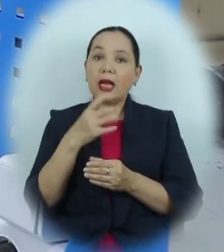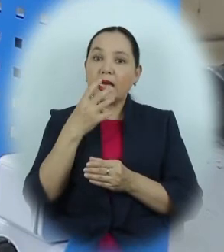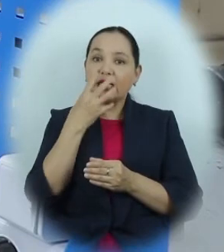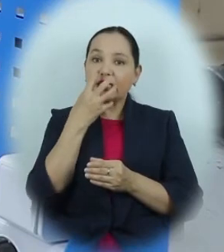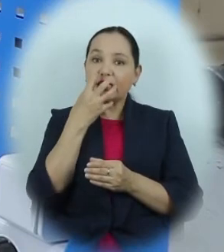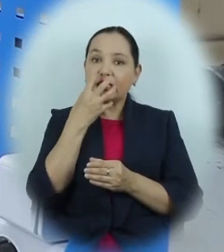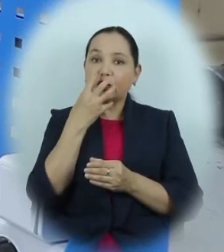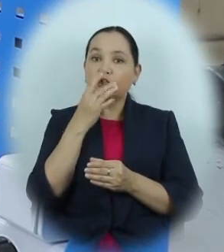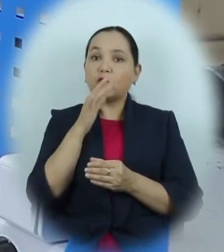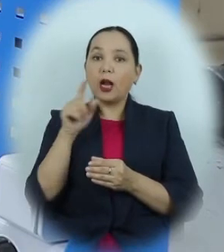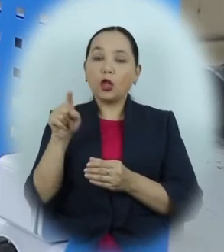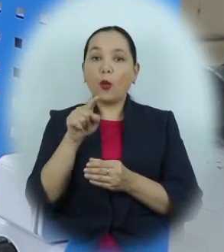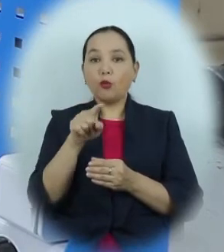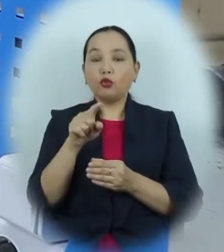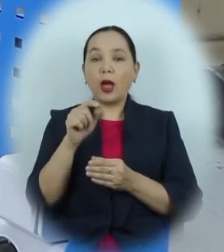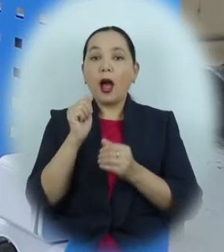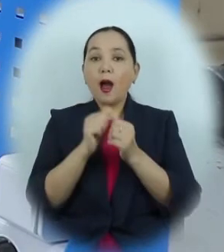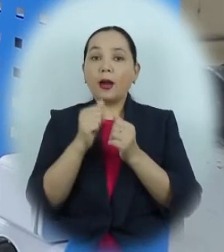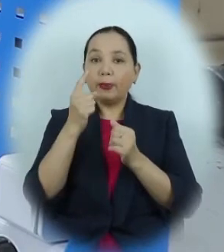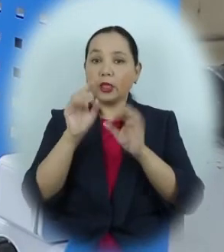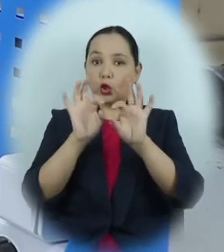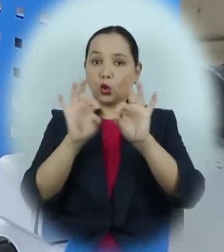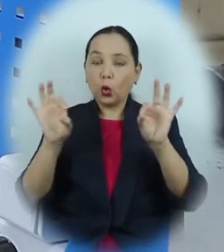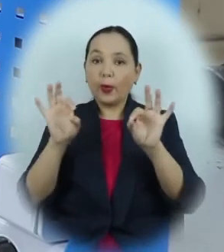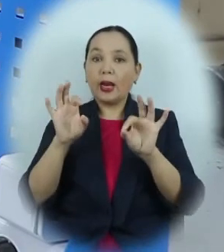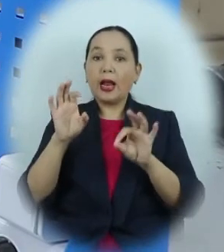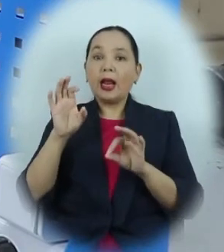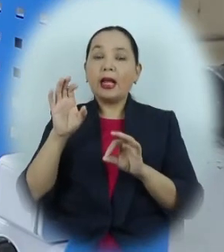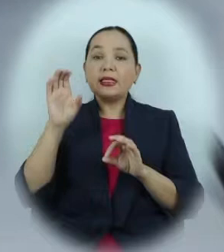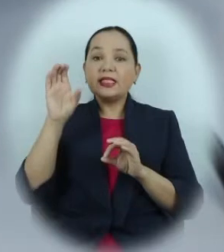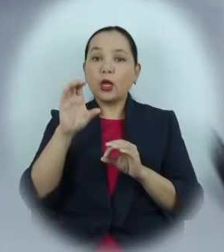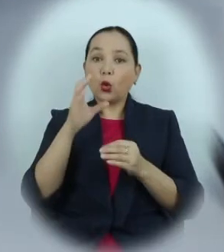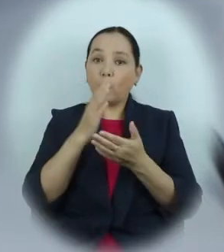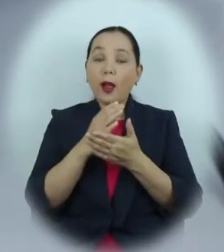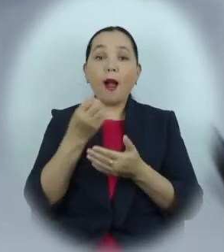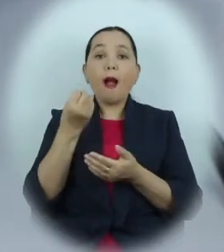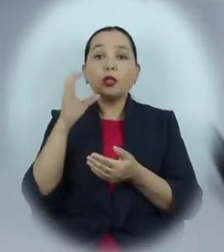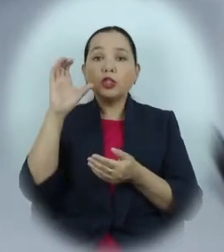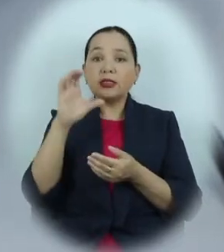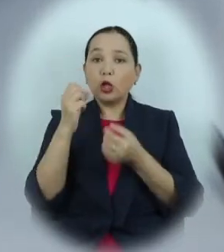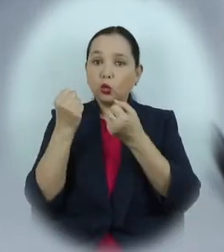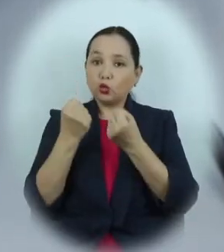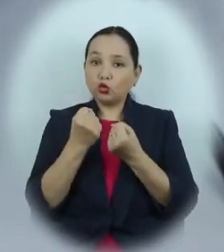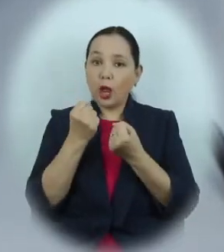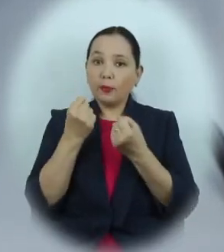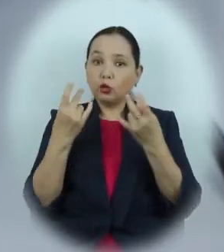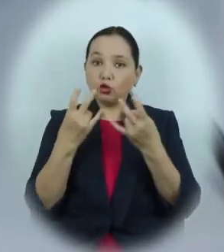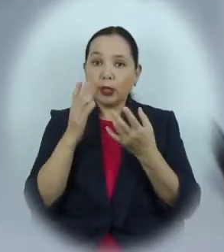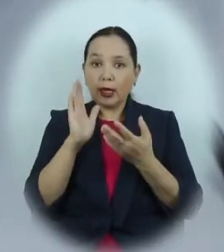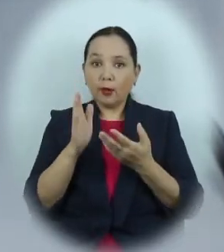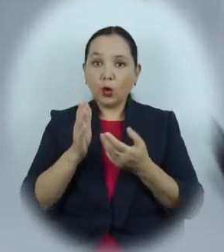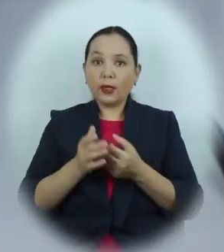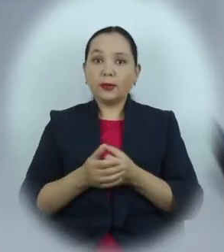qizdirish jarayonida buning ham har birta turbaga sekundantlari bor. Qancha sekund ushlab turishimiz kerak bo'ladi?